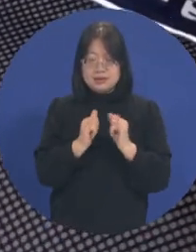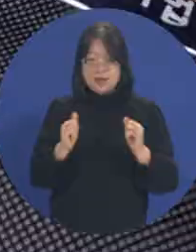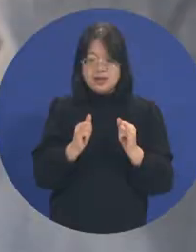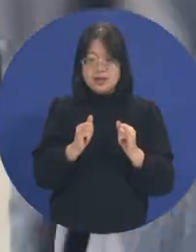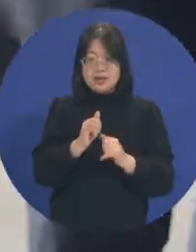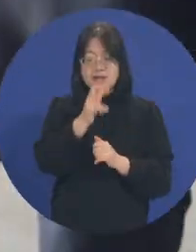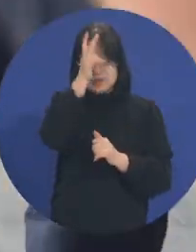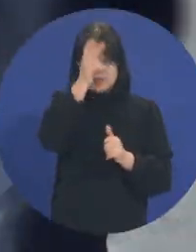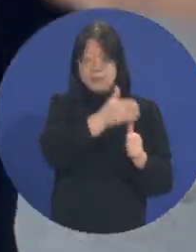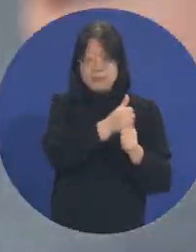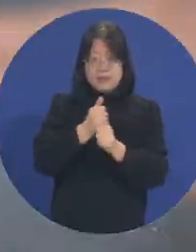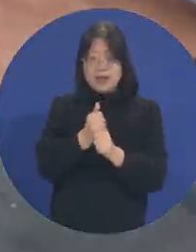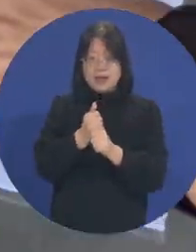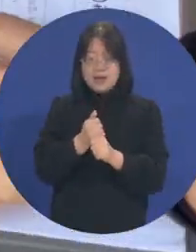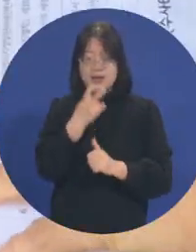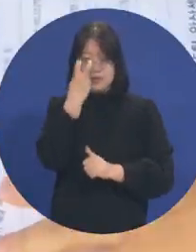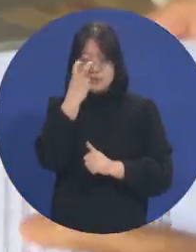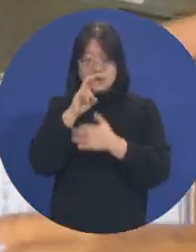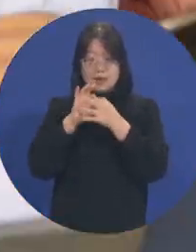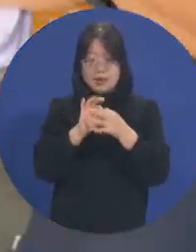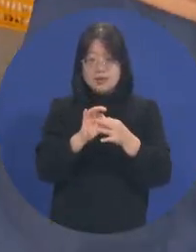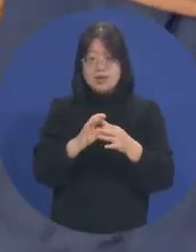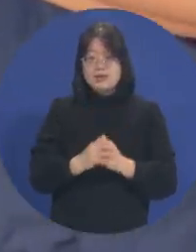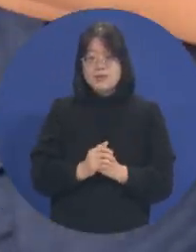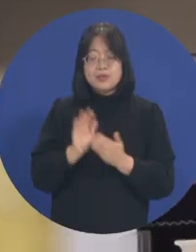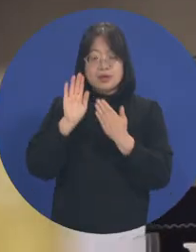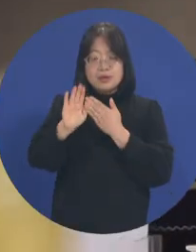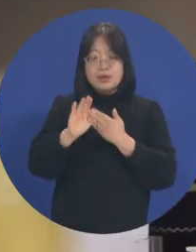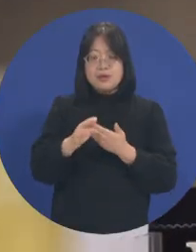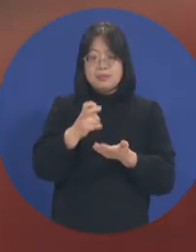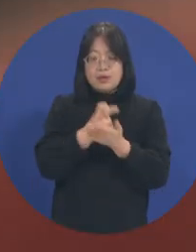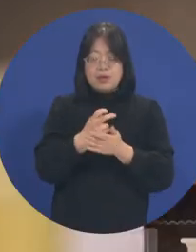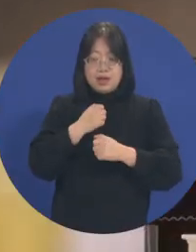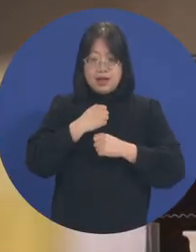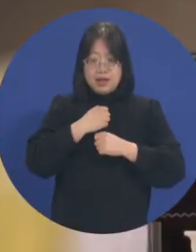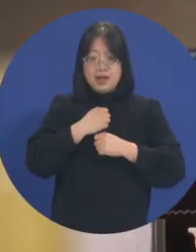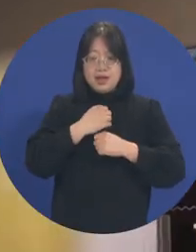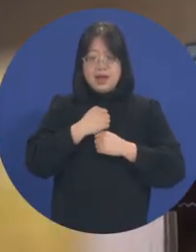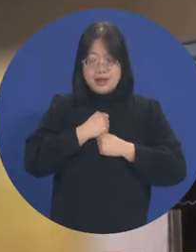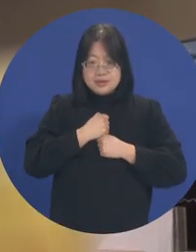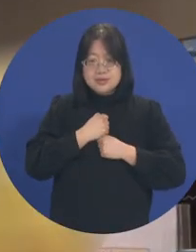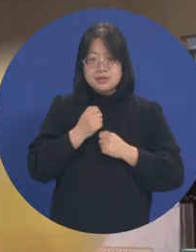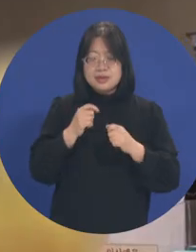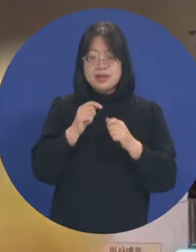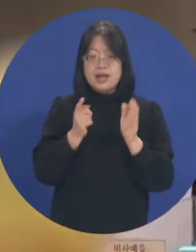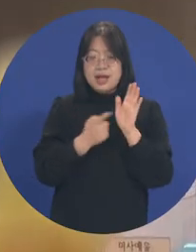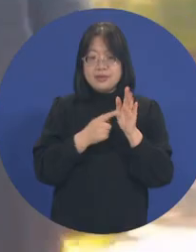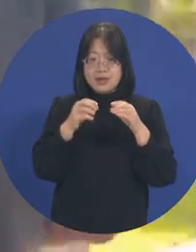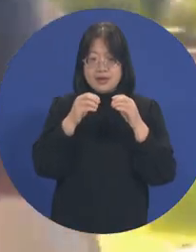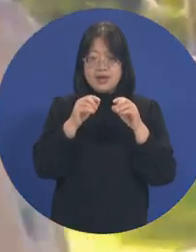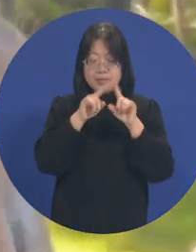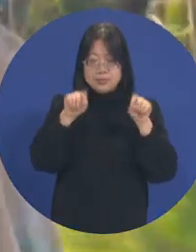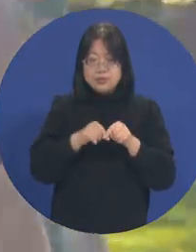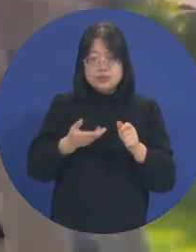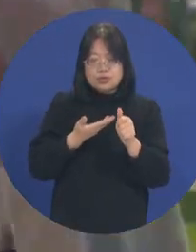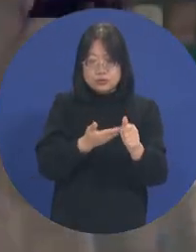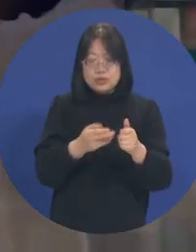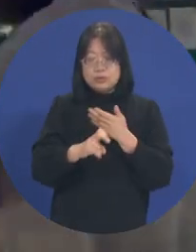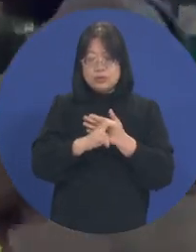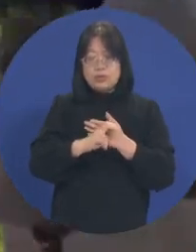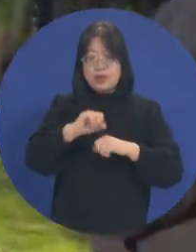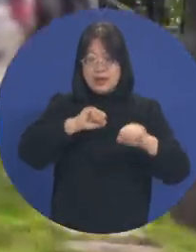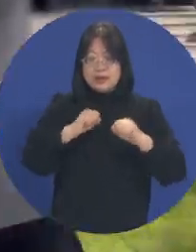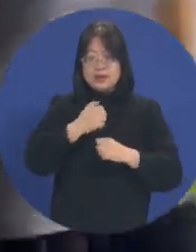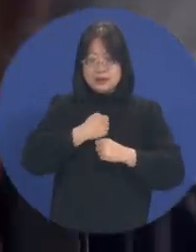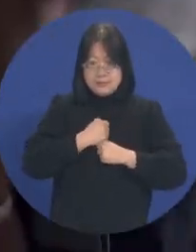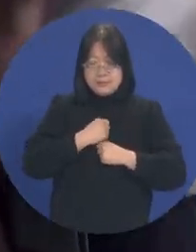불법 행위자들을 형사 입건하고 수사를 지속할 방침이며 향후 법령준수 안내문 배포 등 불법행위 예방에도 나설